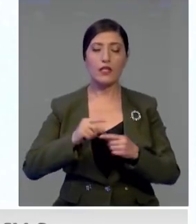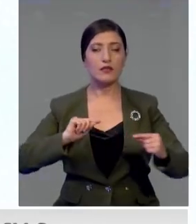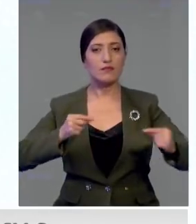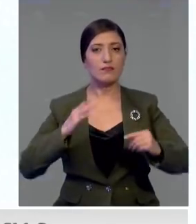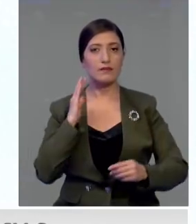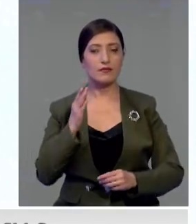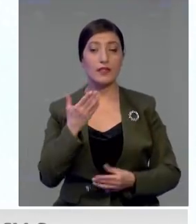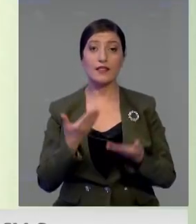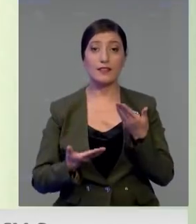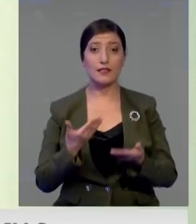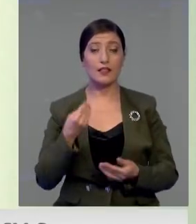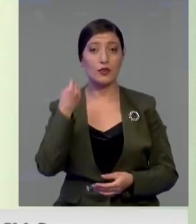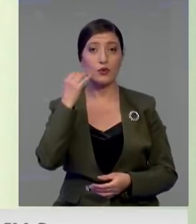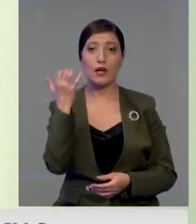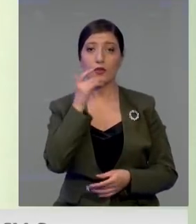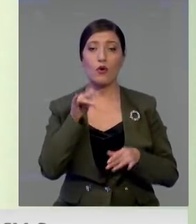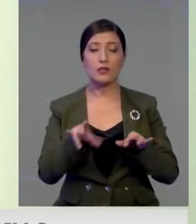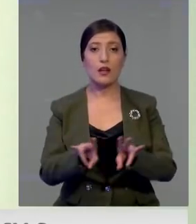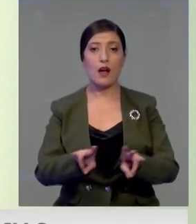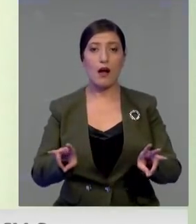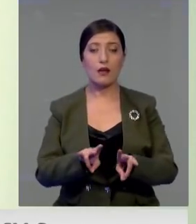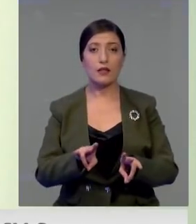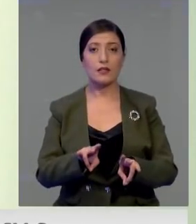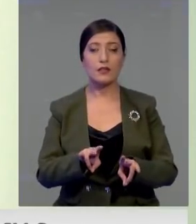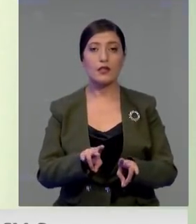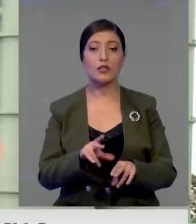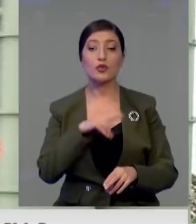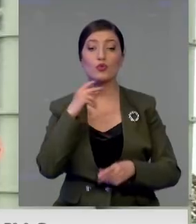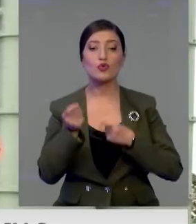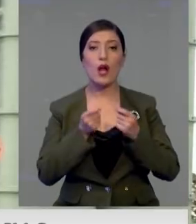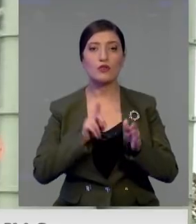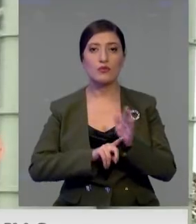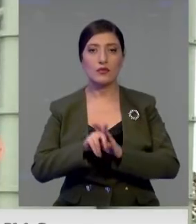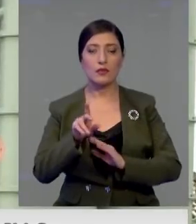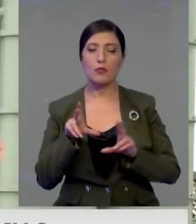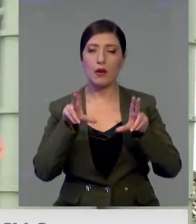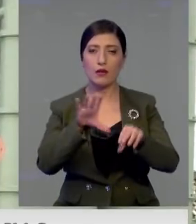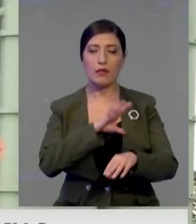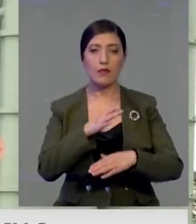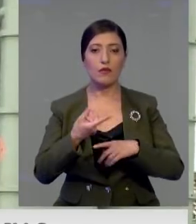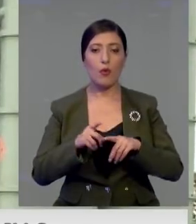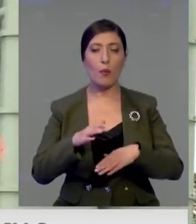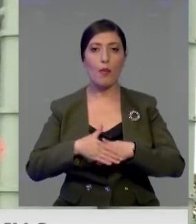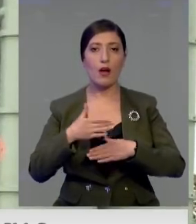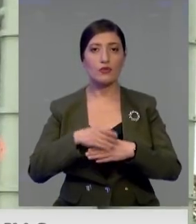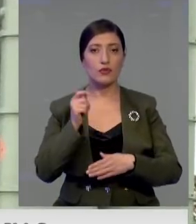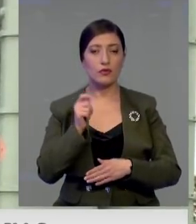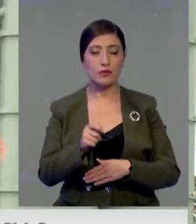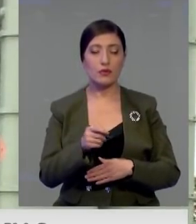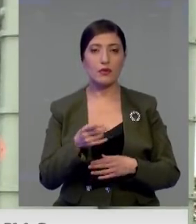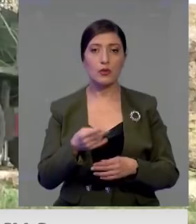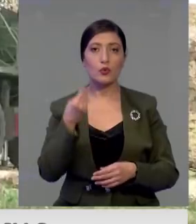եթե կյանքի կոչվի Թուրքիայի արտգործնախարար Մևլութ Չավուշօղլուի նախազգուշացումը։ Նա ասել էր, որ պատժամիջոցները ների սահմանման դեպքում